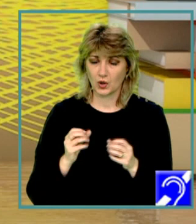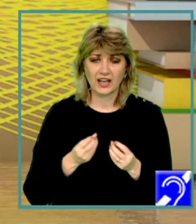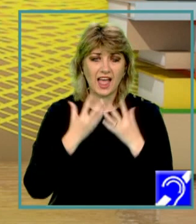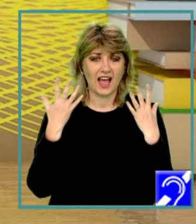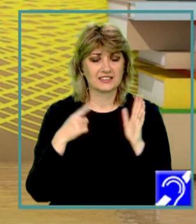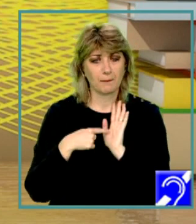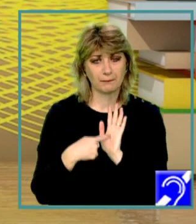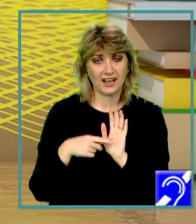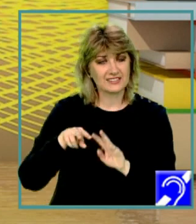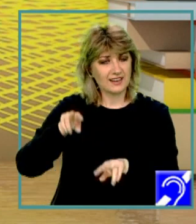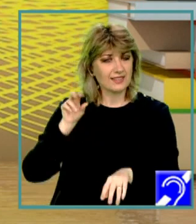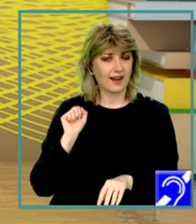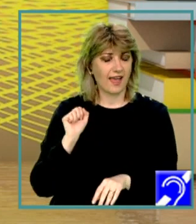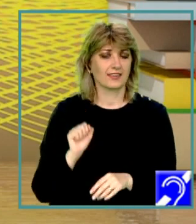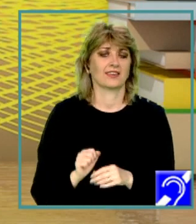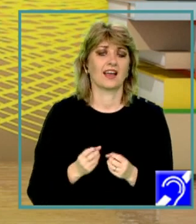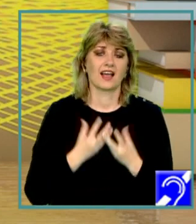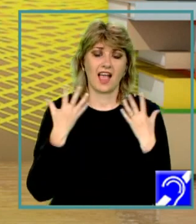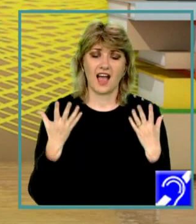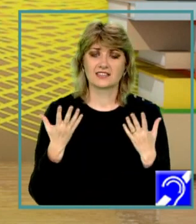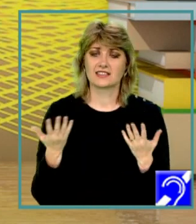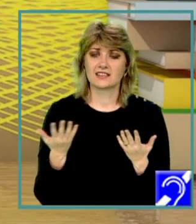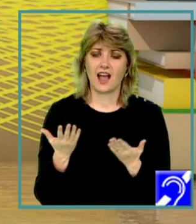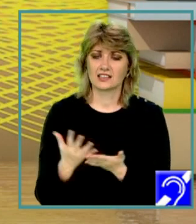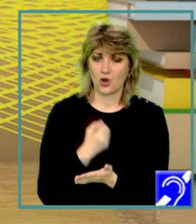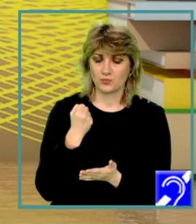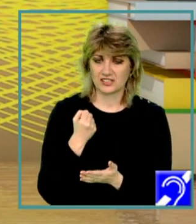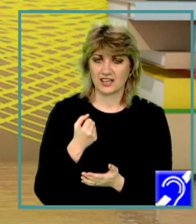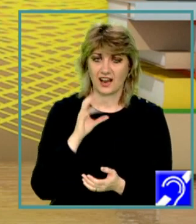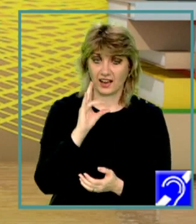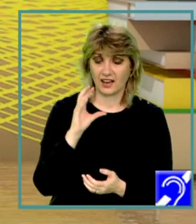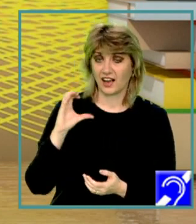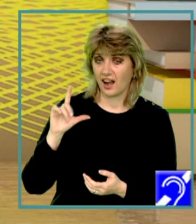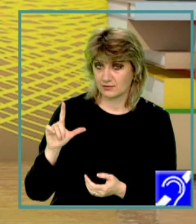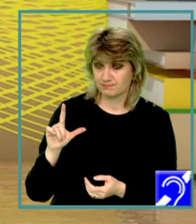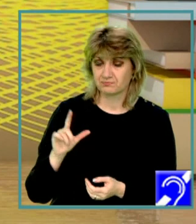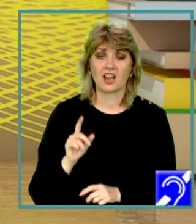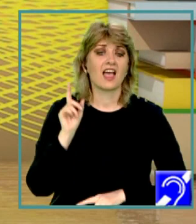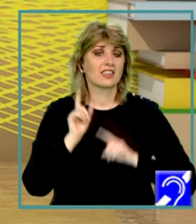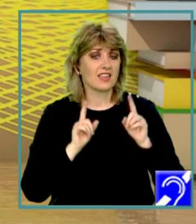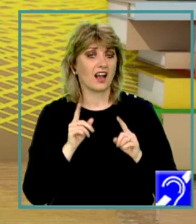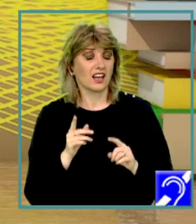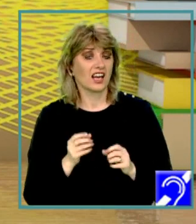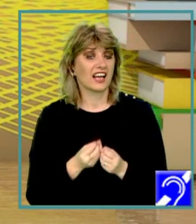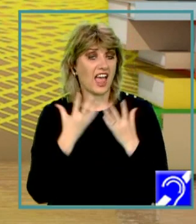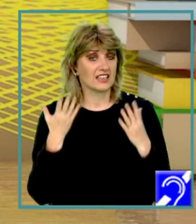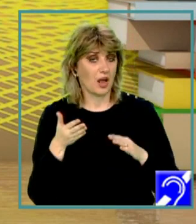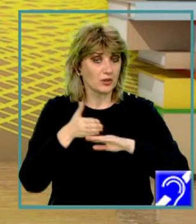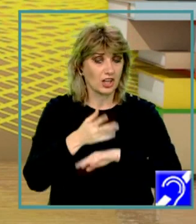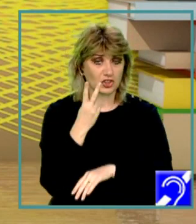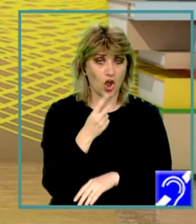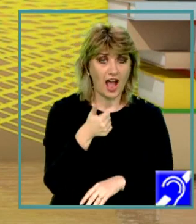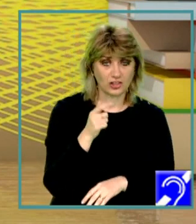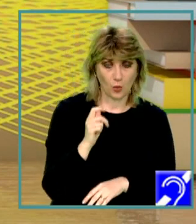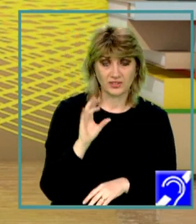prezentate ulterior reacția prin care se obține acidul clorhidric dacă în reacție au intrat doi atomi de